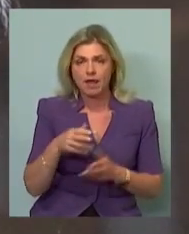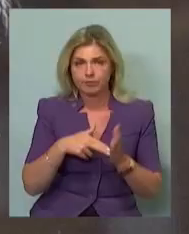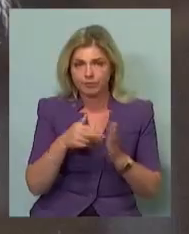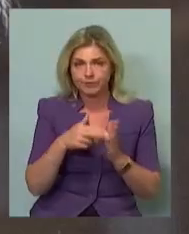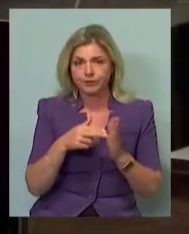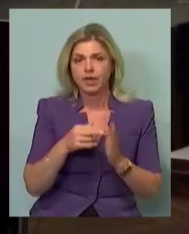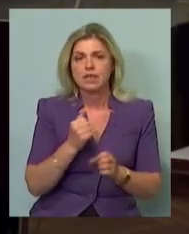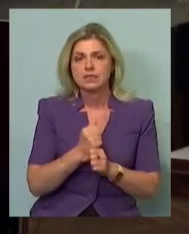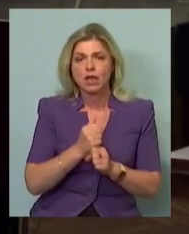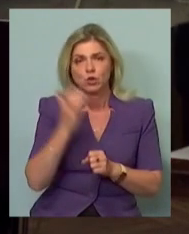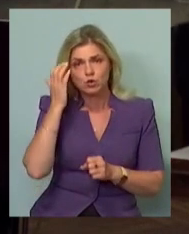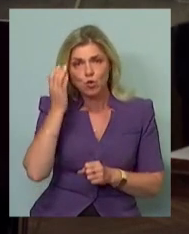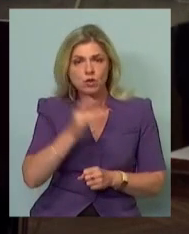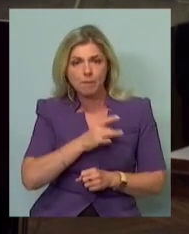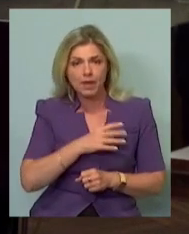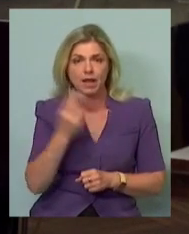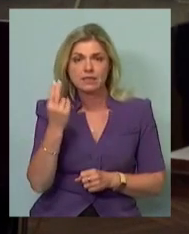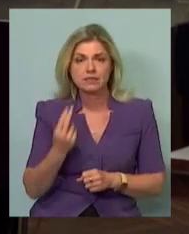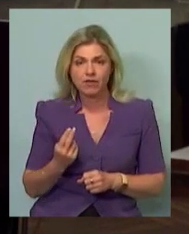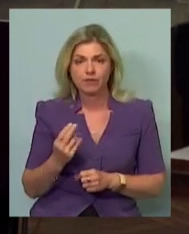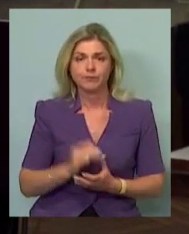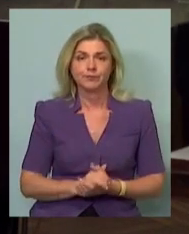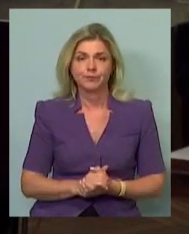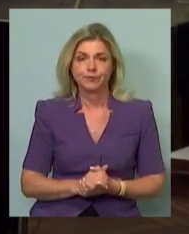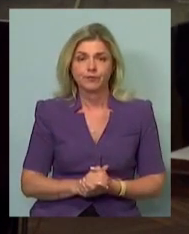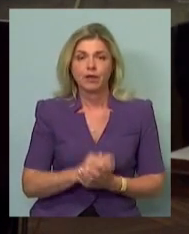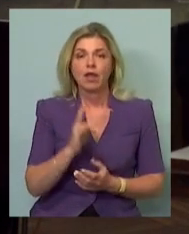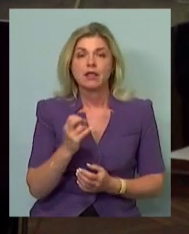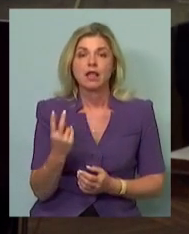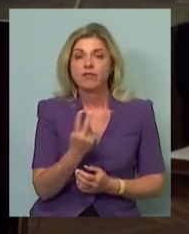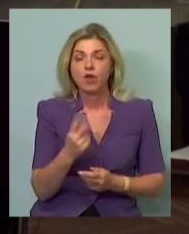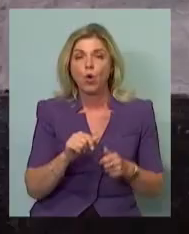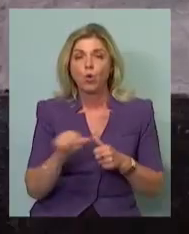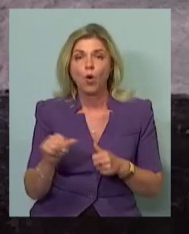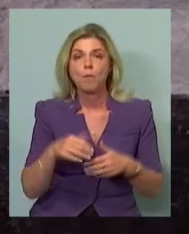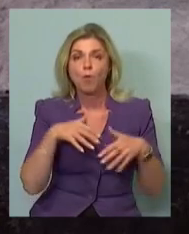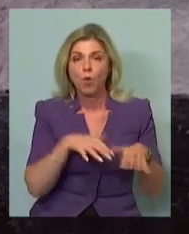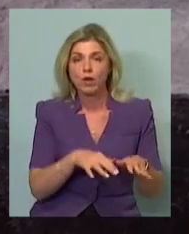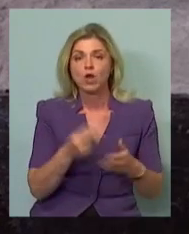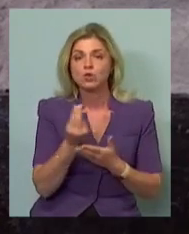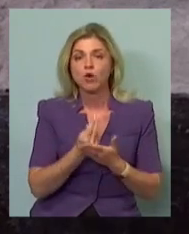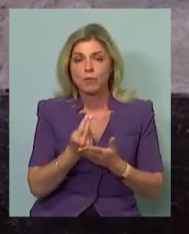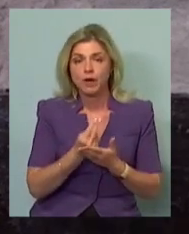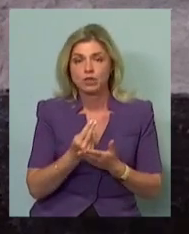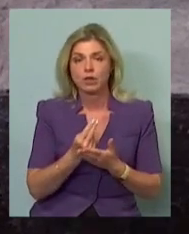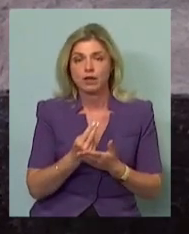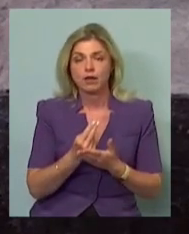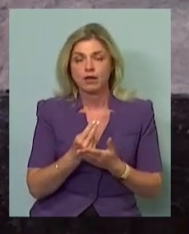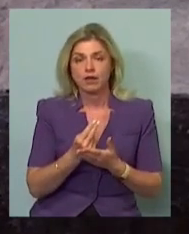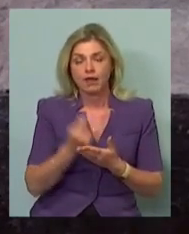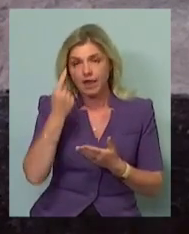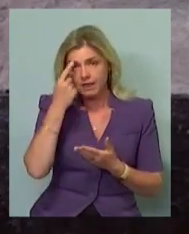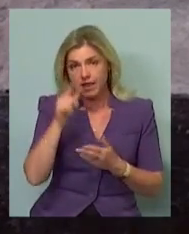здебільшого у чорно-білих тонах, є елементи колажу. На обох, окрім моря тощо, зображено панцирник.